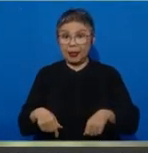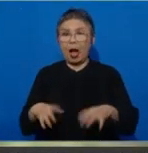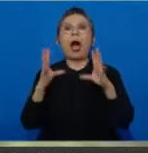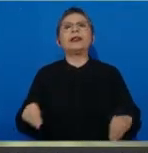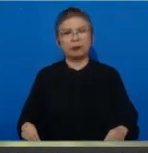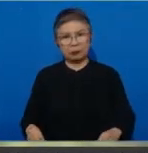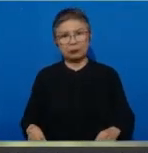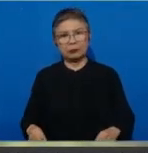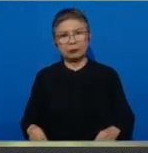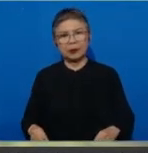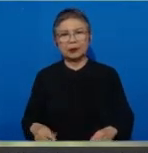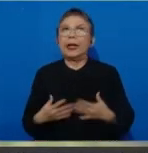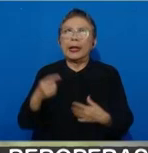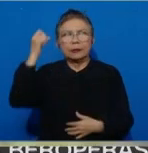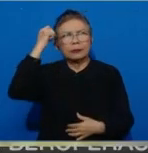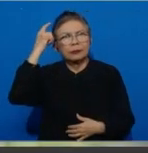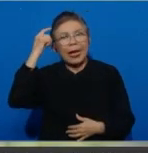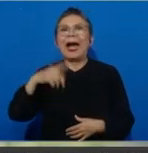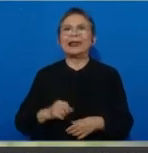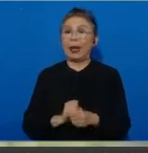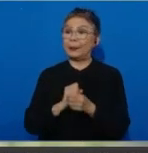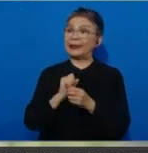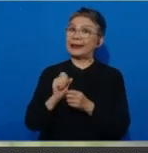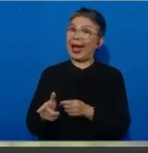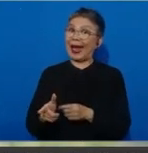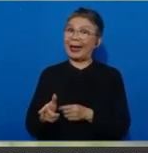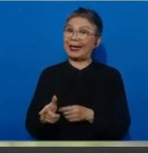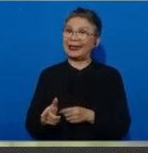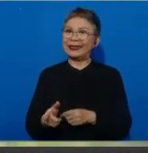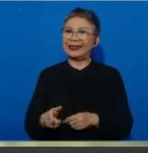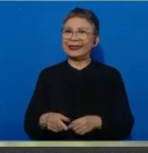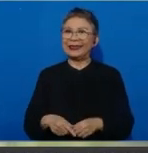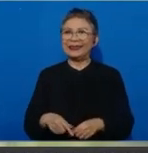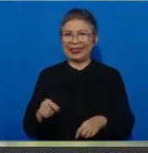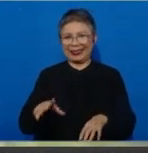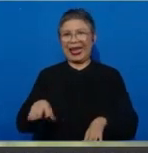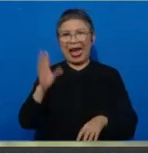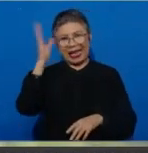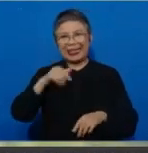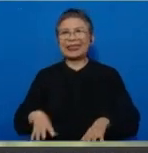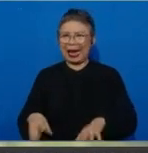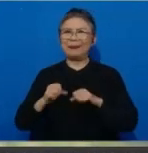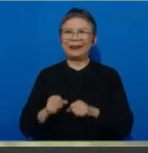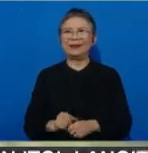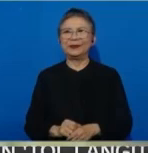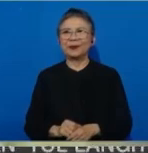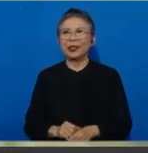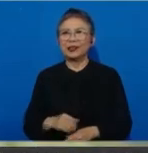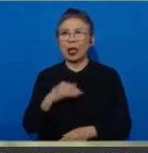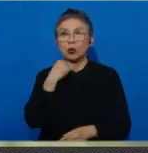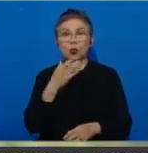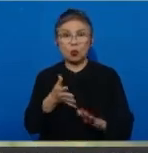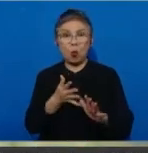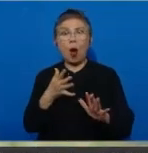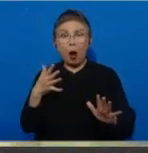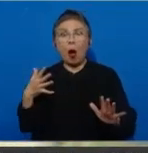kehabisan akhirnya juruh pesan lagi terus e pesan kita ambil e hari ini jadi nunggu antriannya